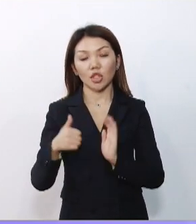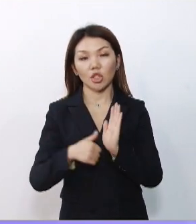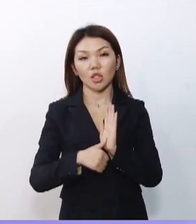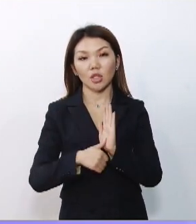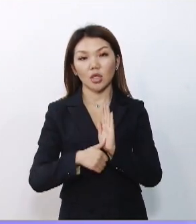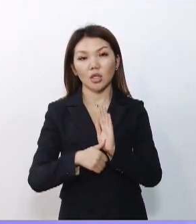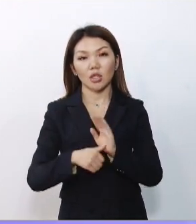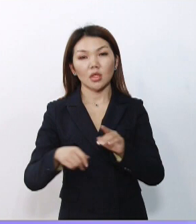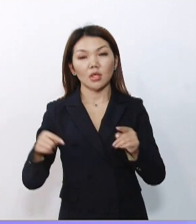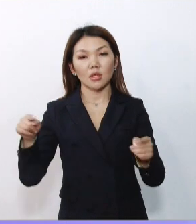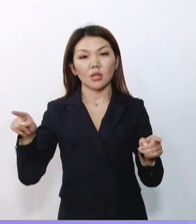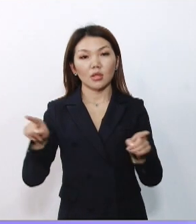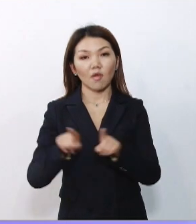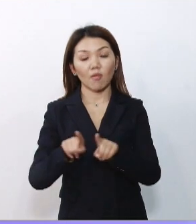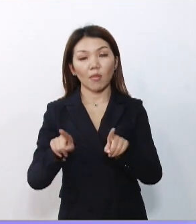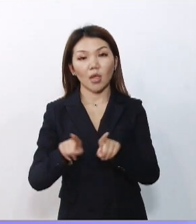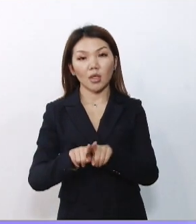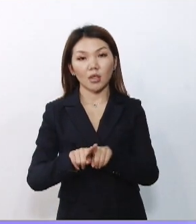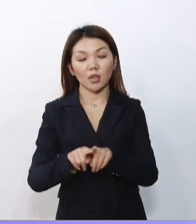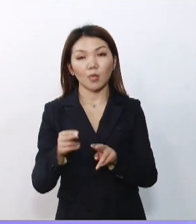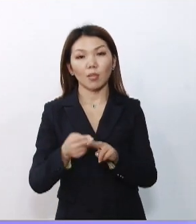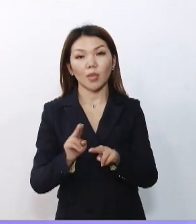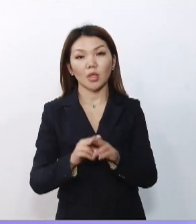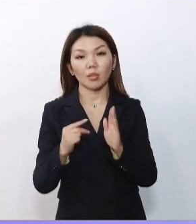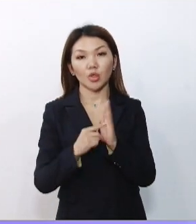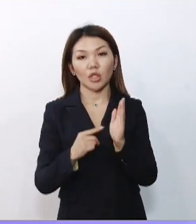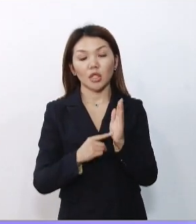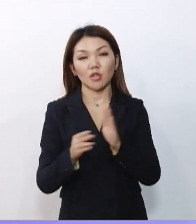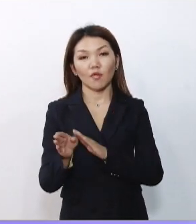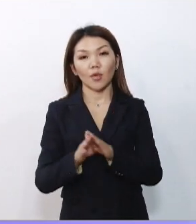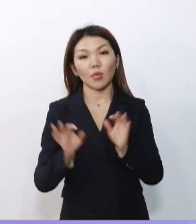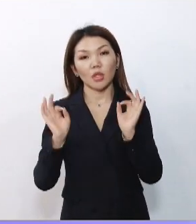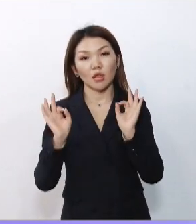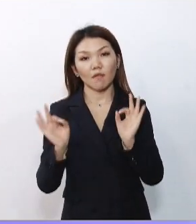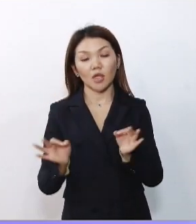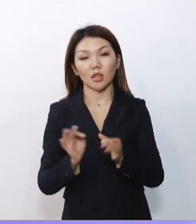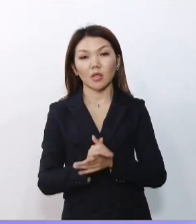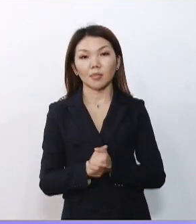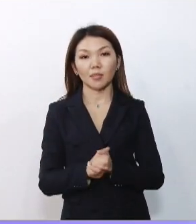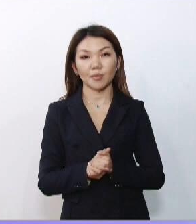256. Они совпадают, значит, деление выполнено верно.